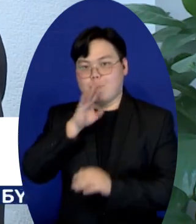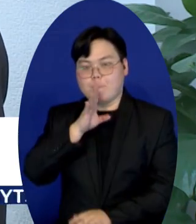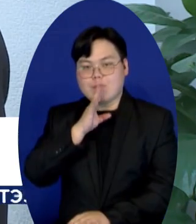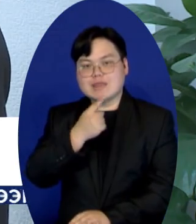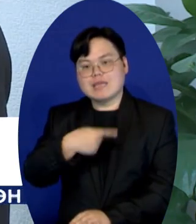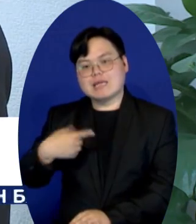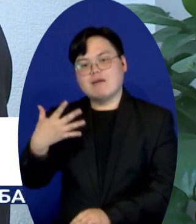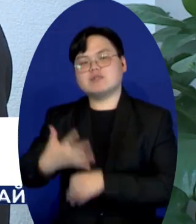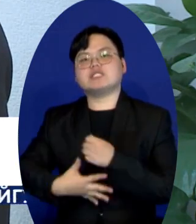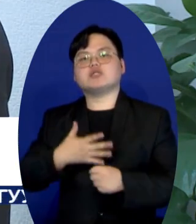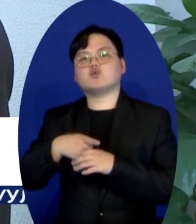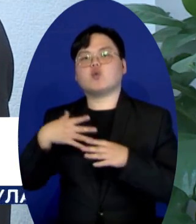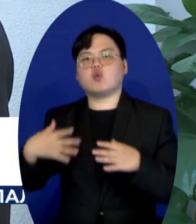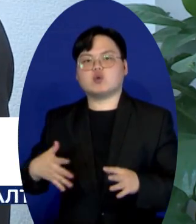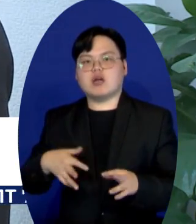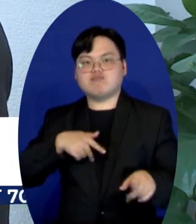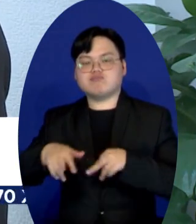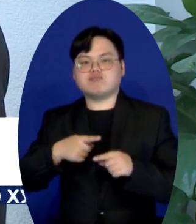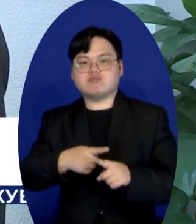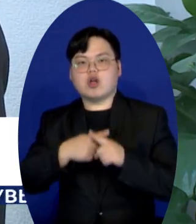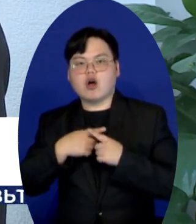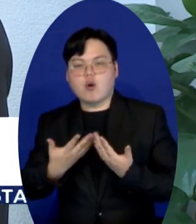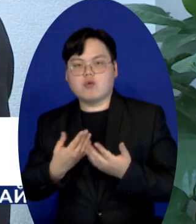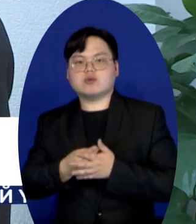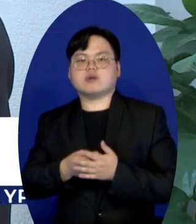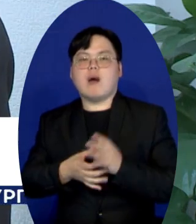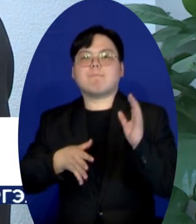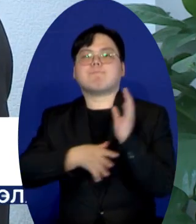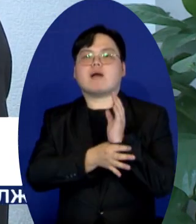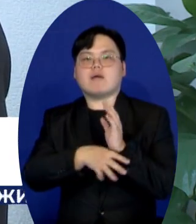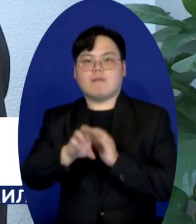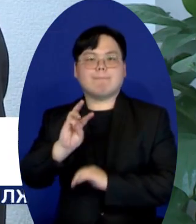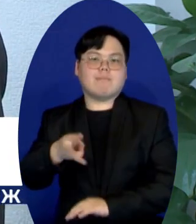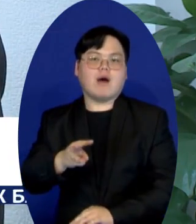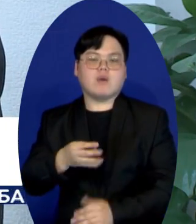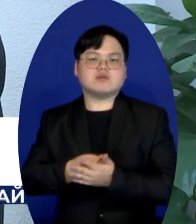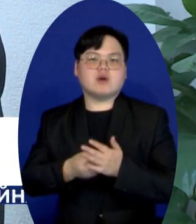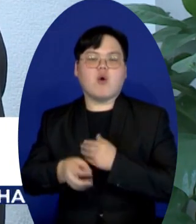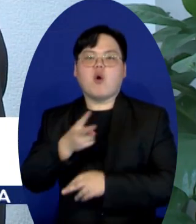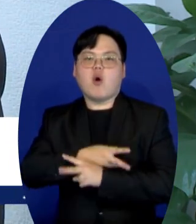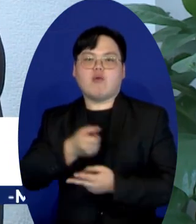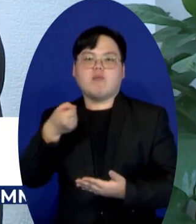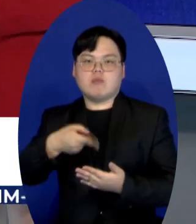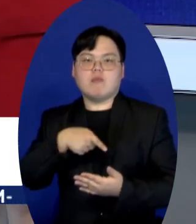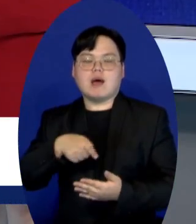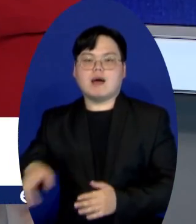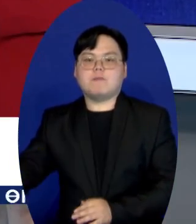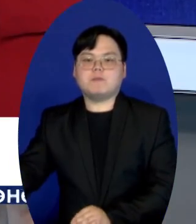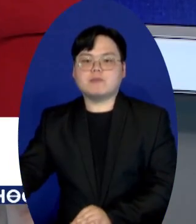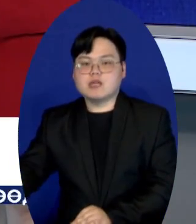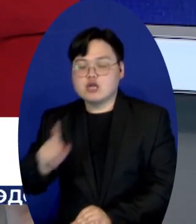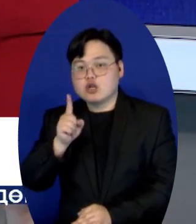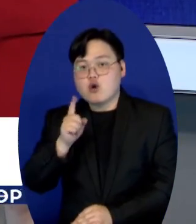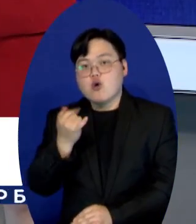нэгээс 5 жил хүртэлх хэмжээний зарчиг эрхийг болон одоо хорих хэмжээний ял хүртэл үргэлжлэх хуулийн санкцтай. Нэг